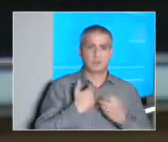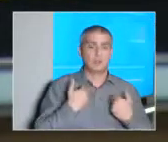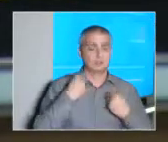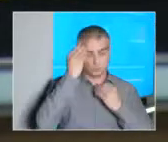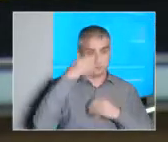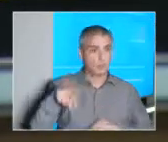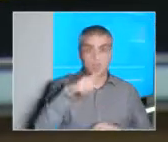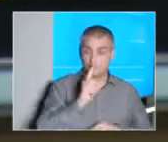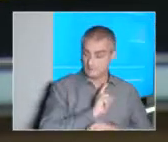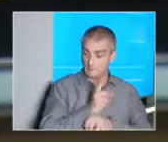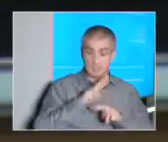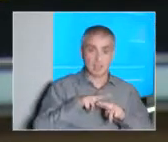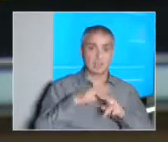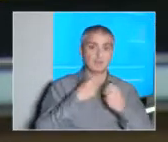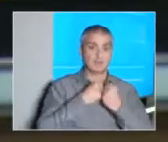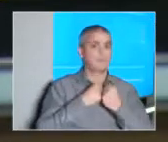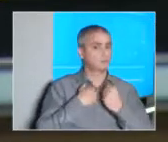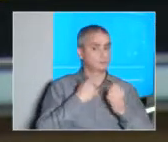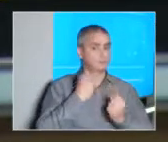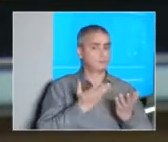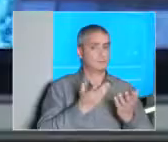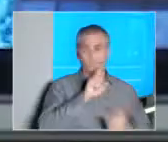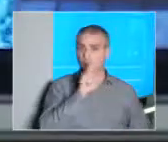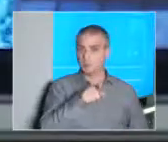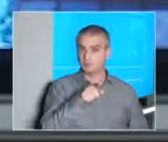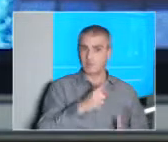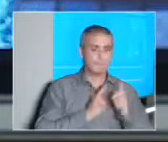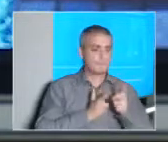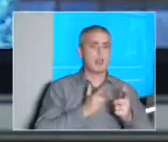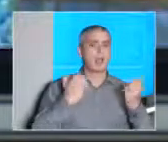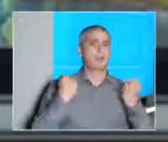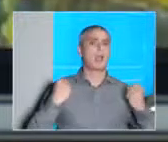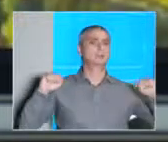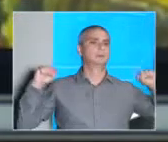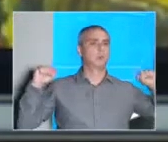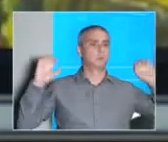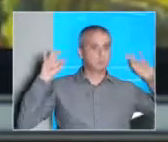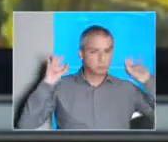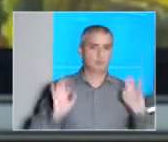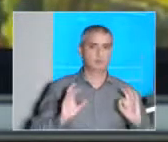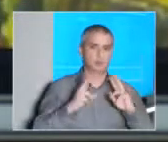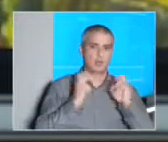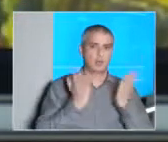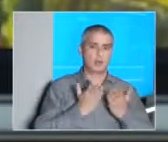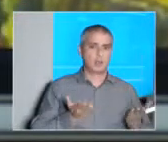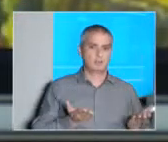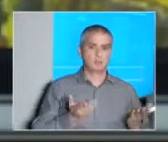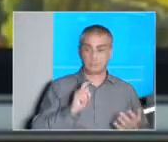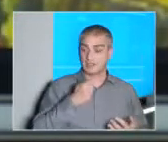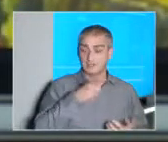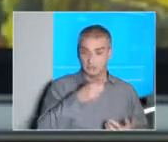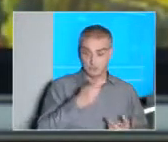מודיע שמיד אחרי המאבק... אני אקשה. בבקשה. יכול להיות שזאת מלחמת העצמאות האמיתית של העיר אלעד.